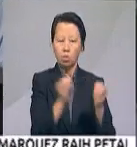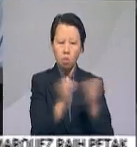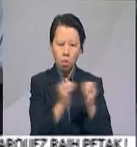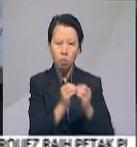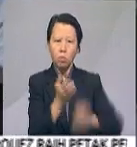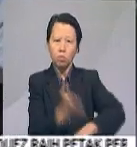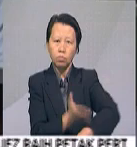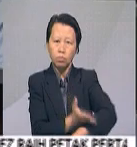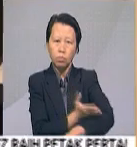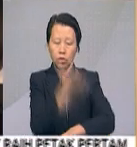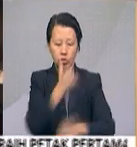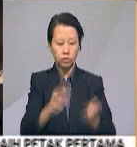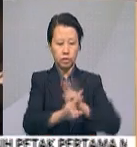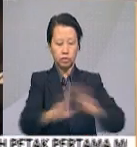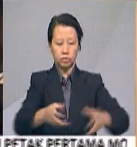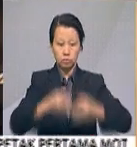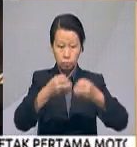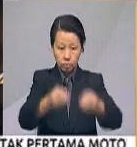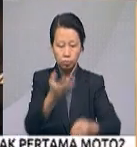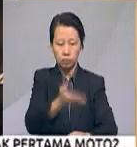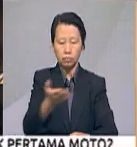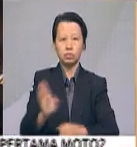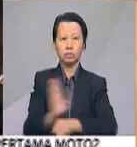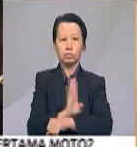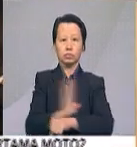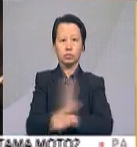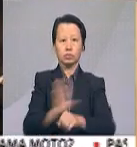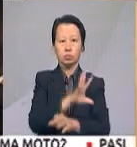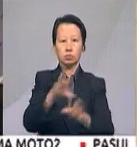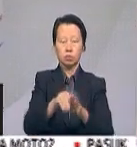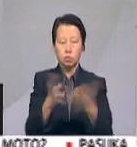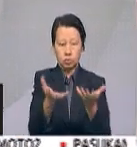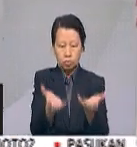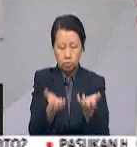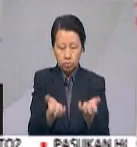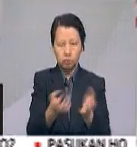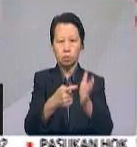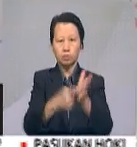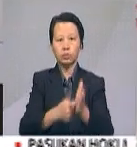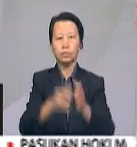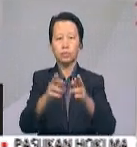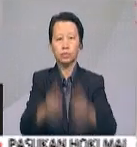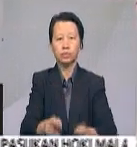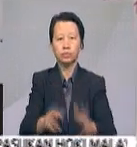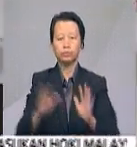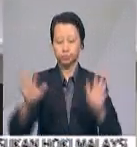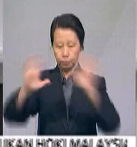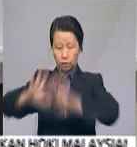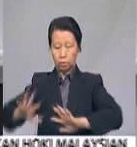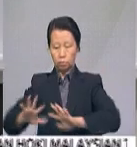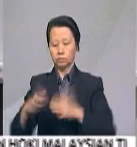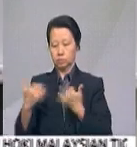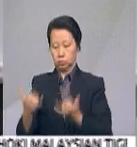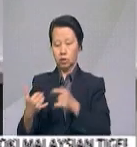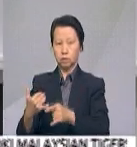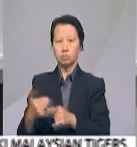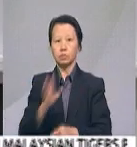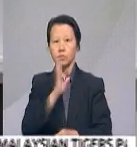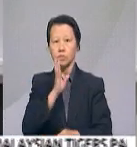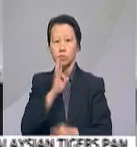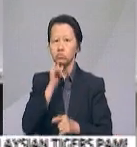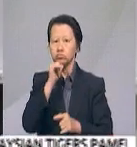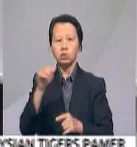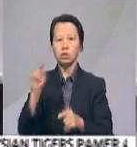berkembang kerana menyedia tawaran produk dan perniagaan meliputi kehendak dan keperluan rakyat. ASEAN ketika ini, menurut beliau,